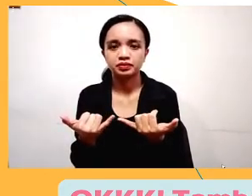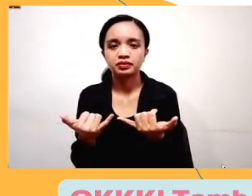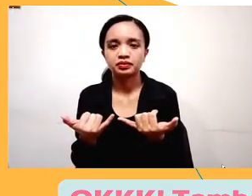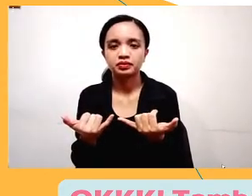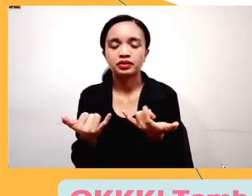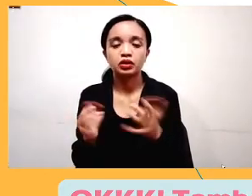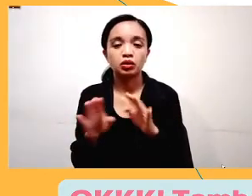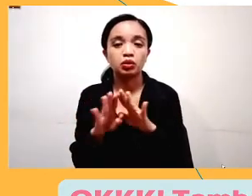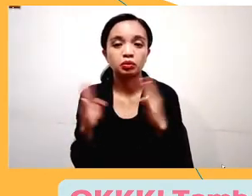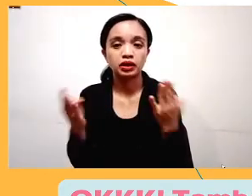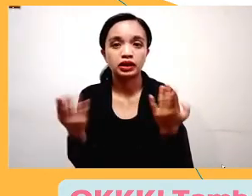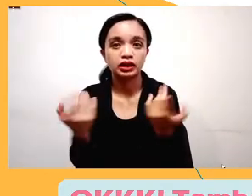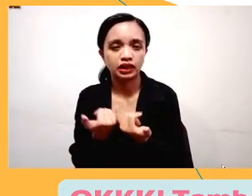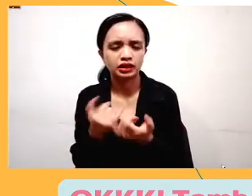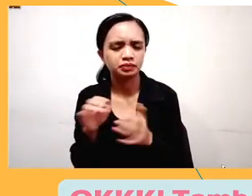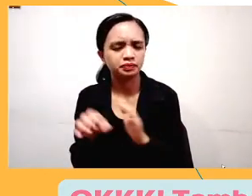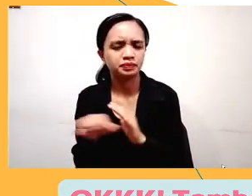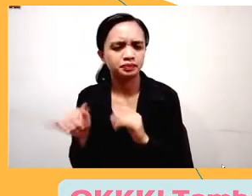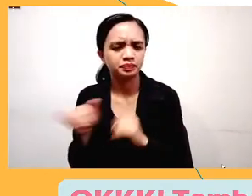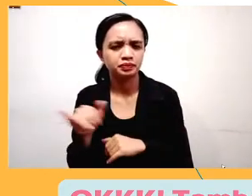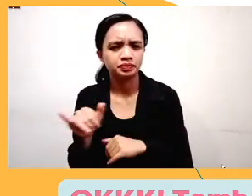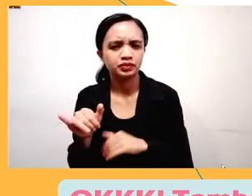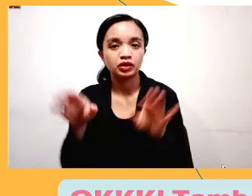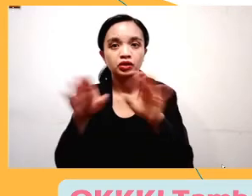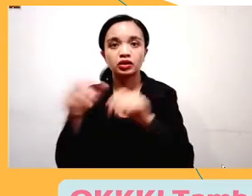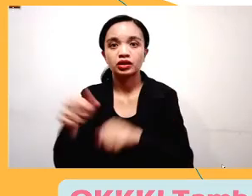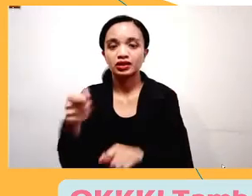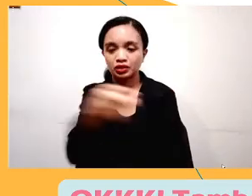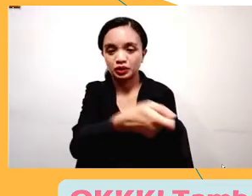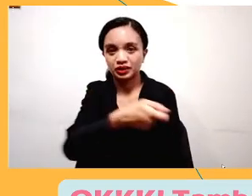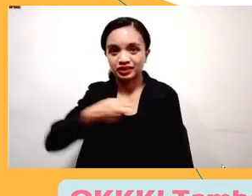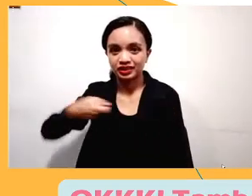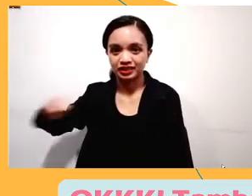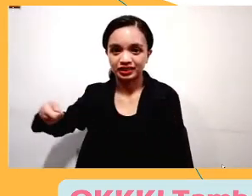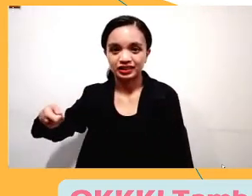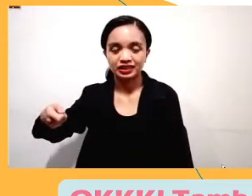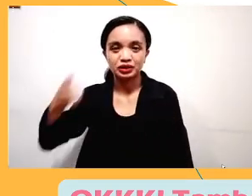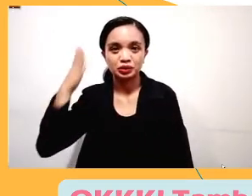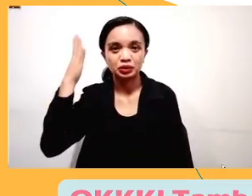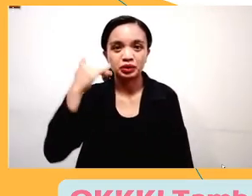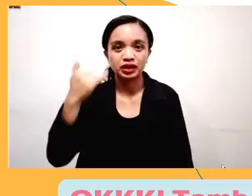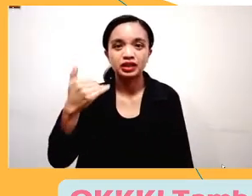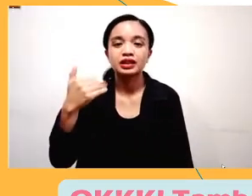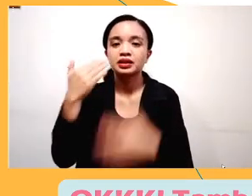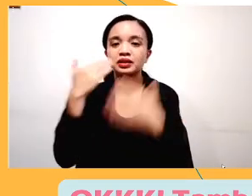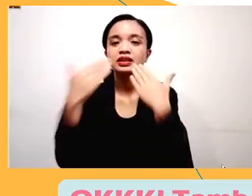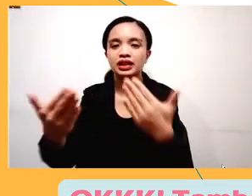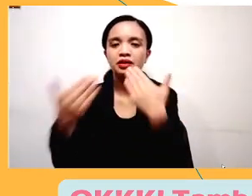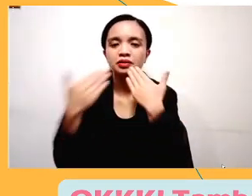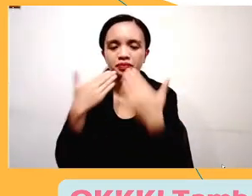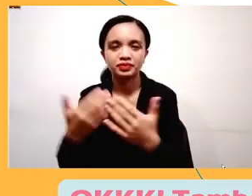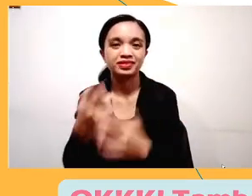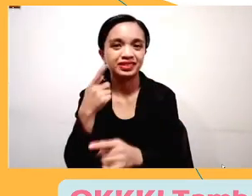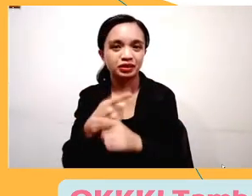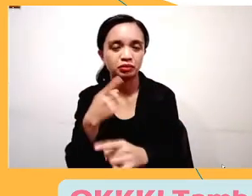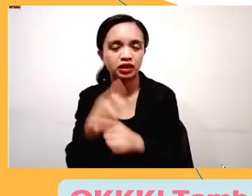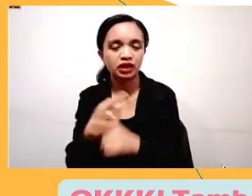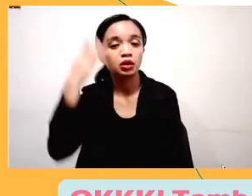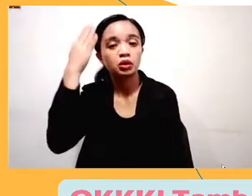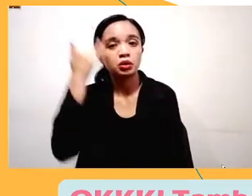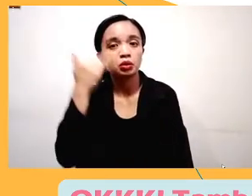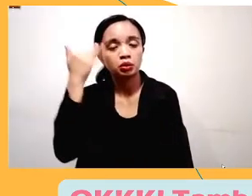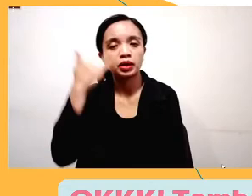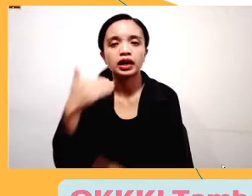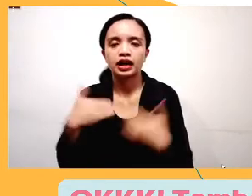yun, ng door ng Santo Papa. But he became a saint with that. You know, kasi yun, may